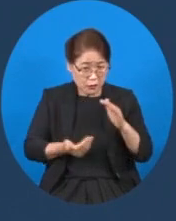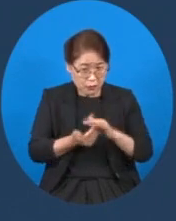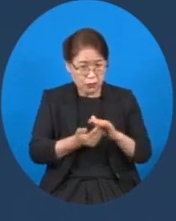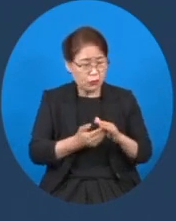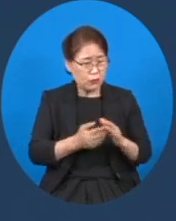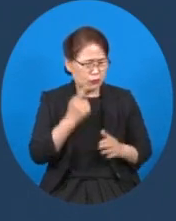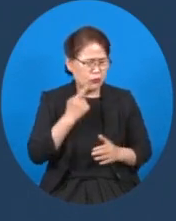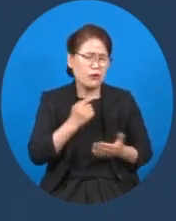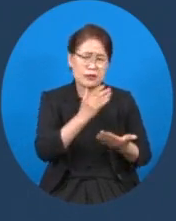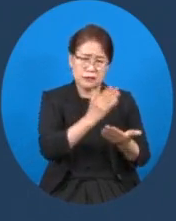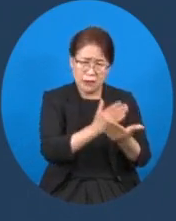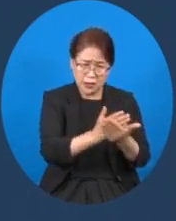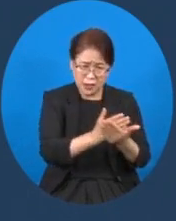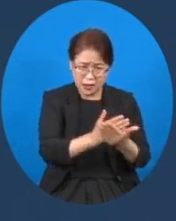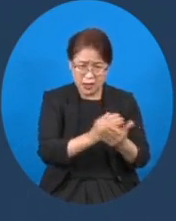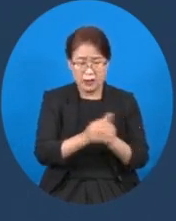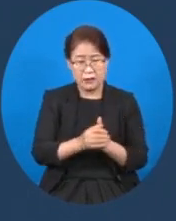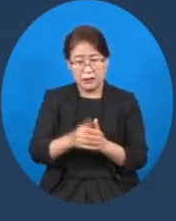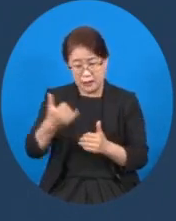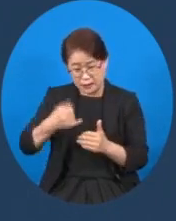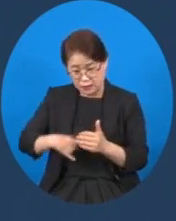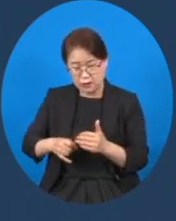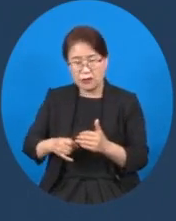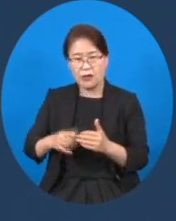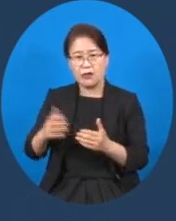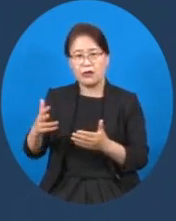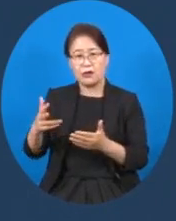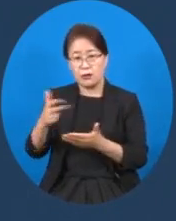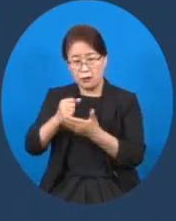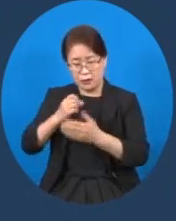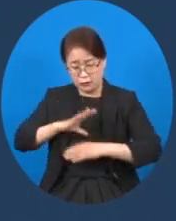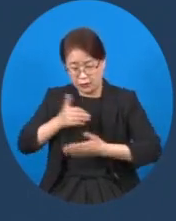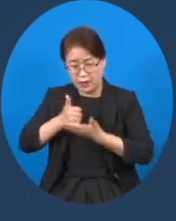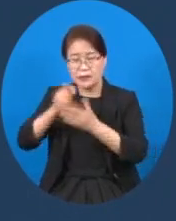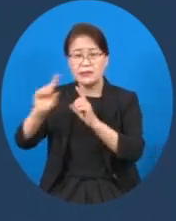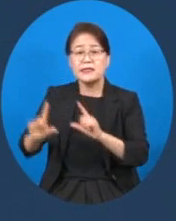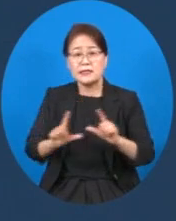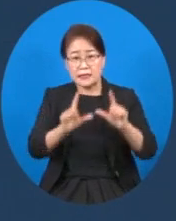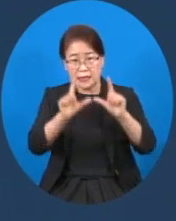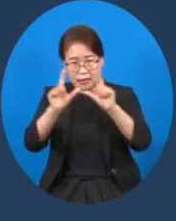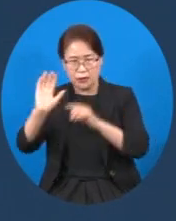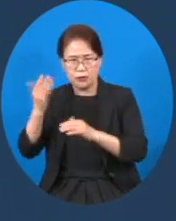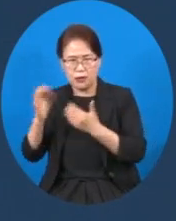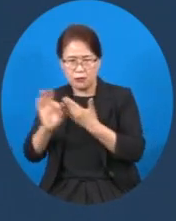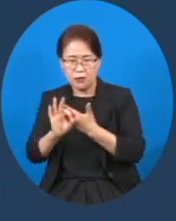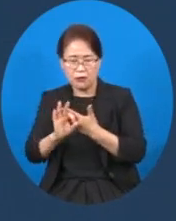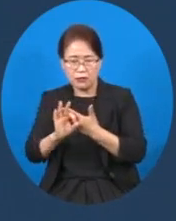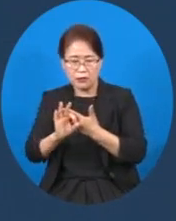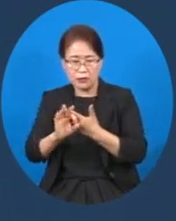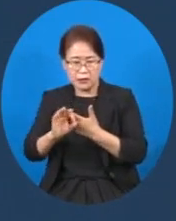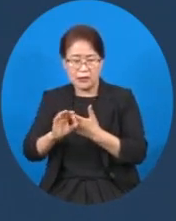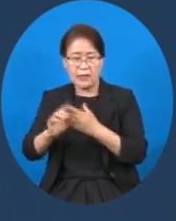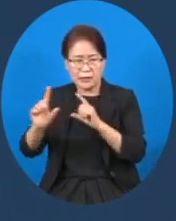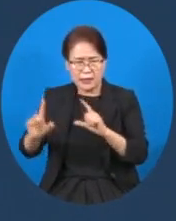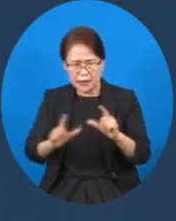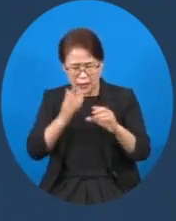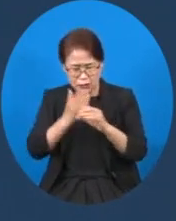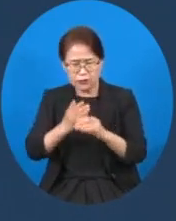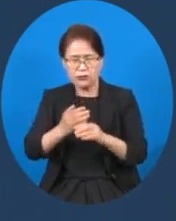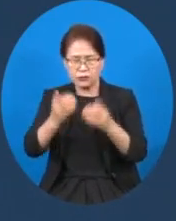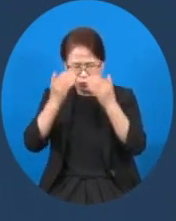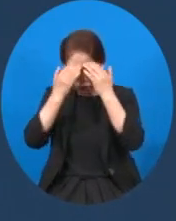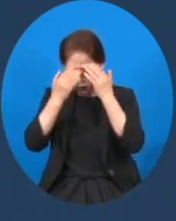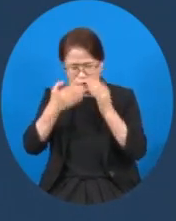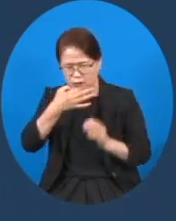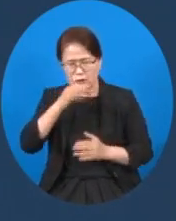너의 자녀가 여호와를 경외하는 삶을 살아가면 그 자녀의 인생에 고난도 있고 아픔도 있겠지만 내가